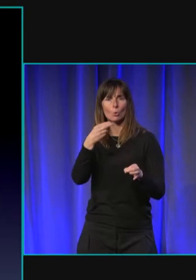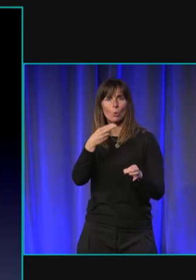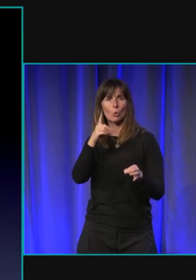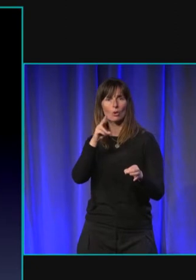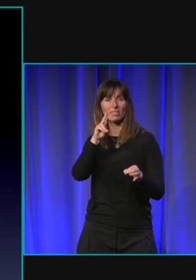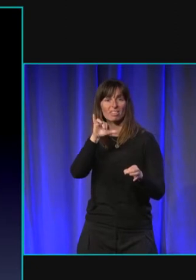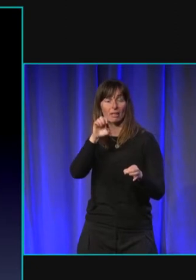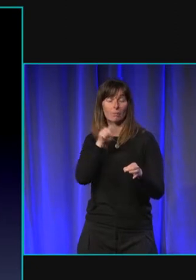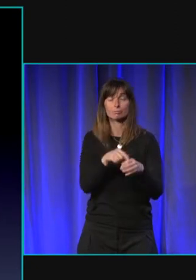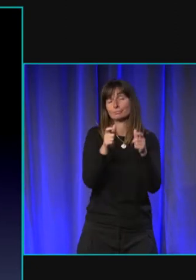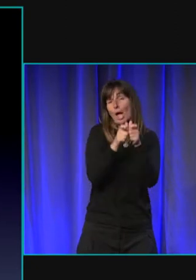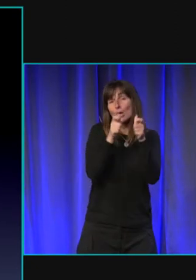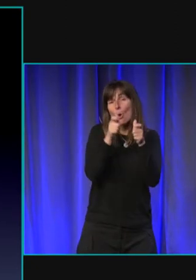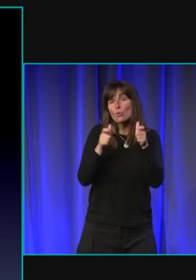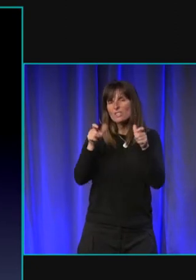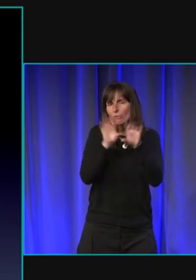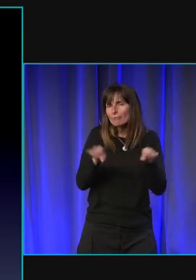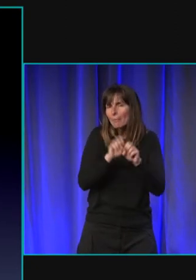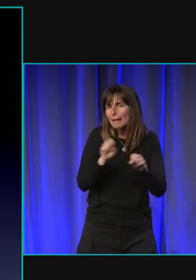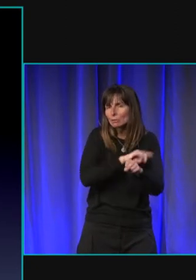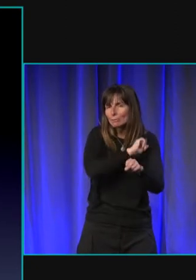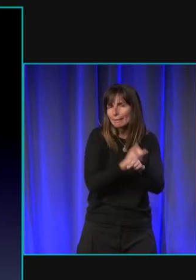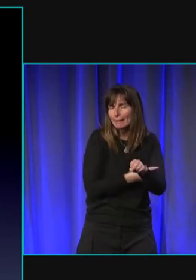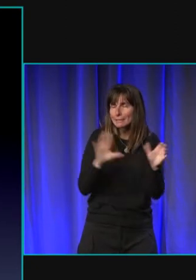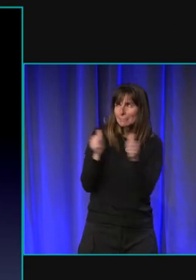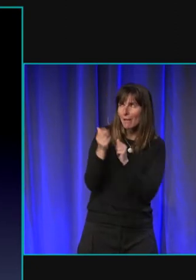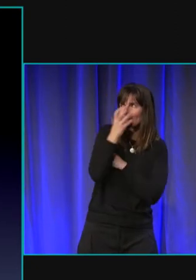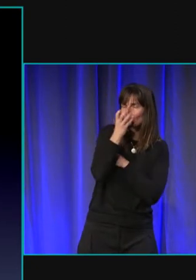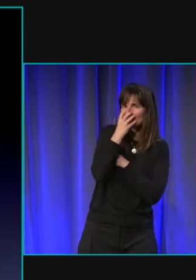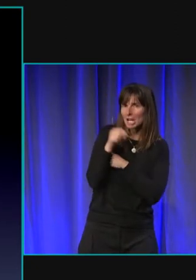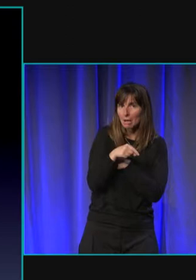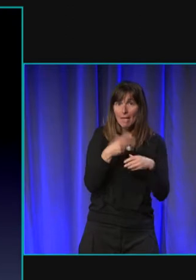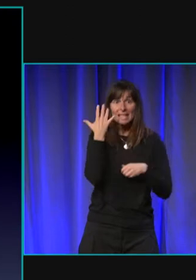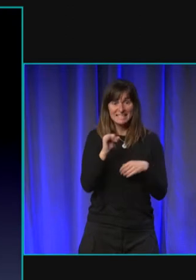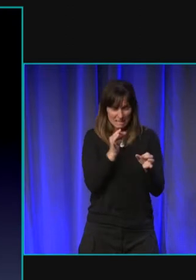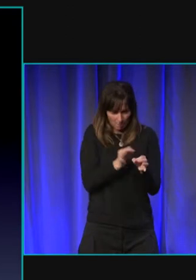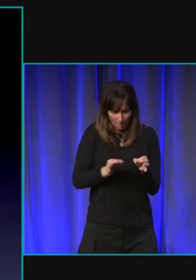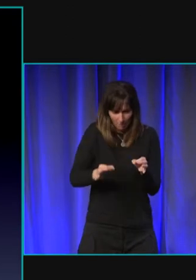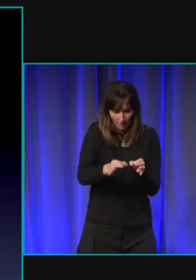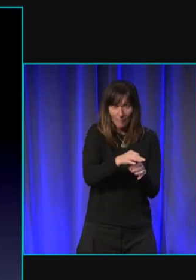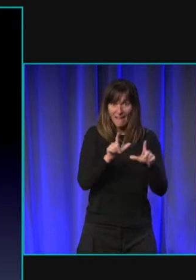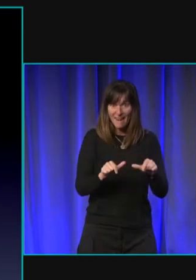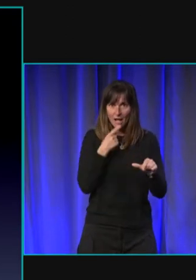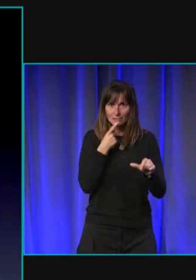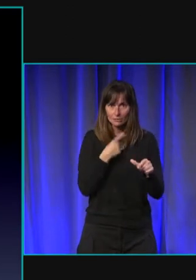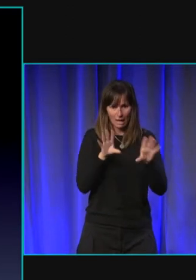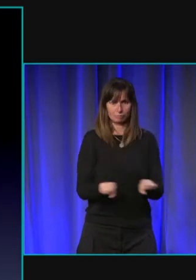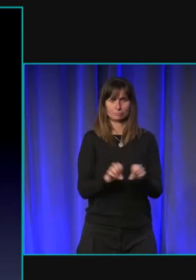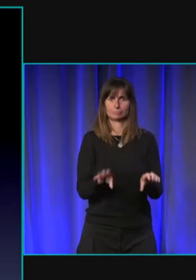fabrication de l'énergie grâce à l'oxygène. Donc plus vous avez de mitochondries, plus vous aurez d'usines